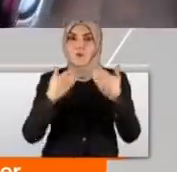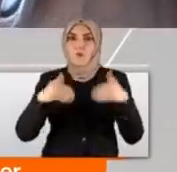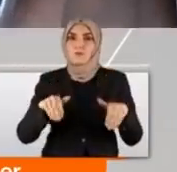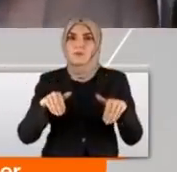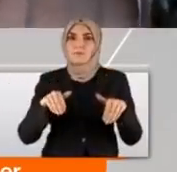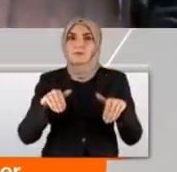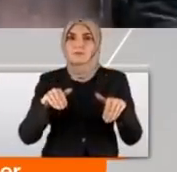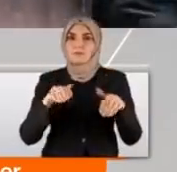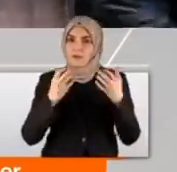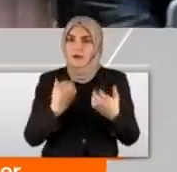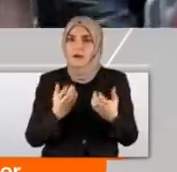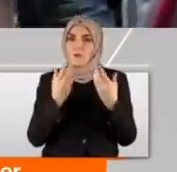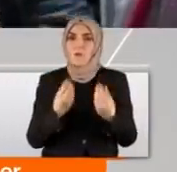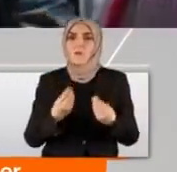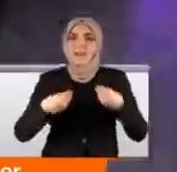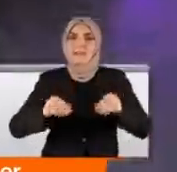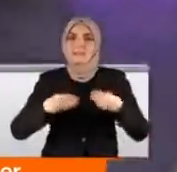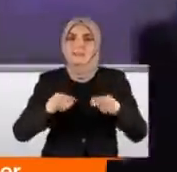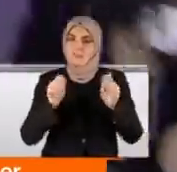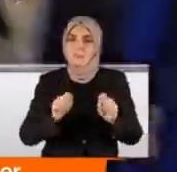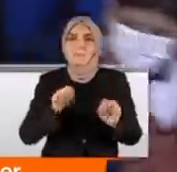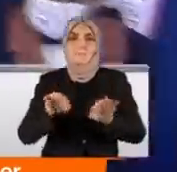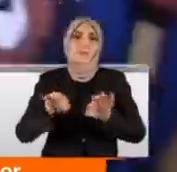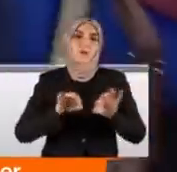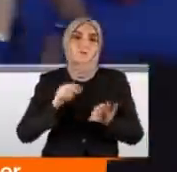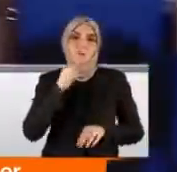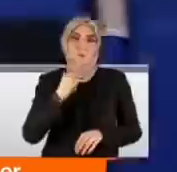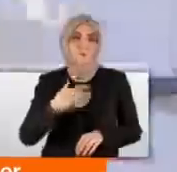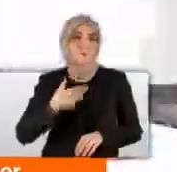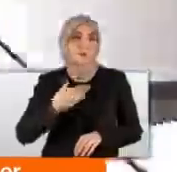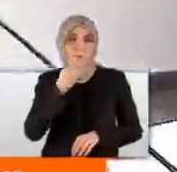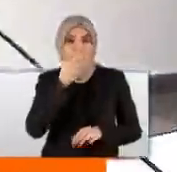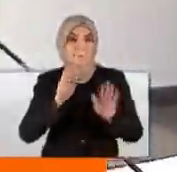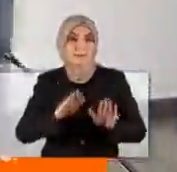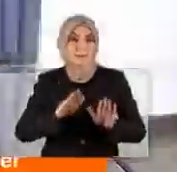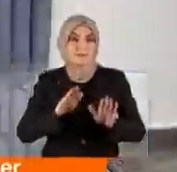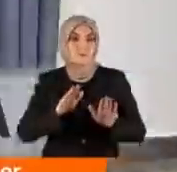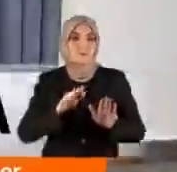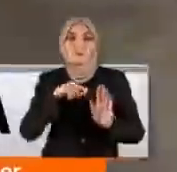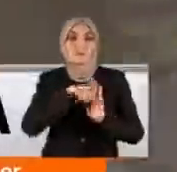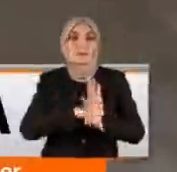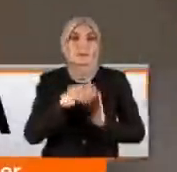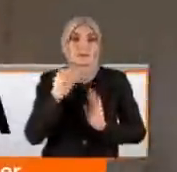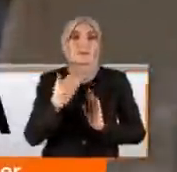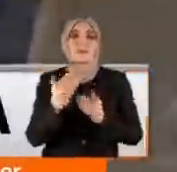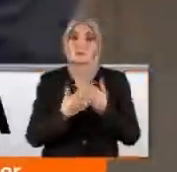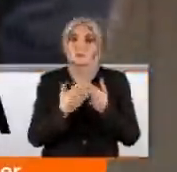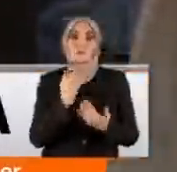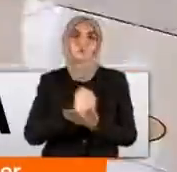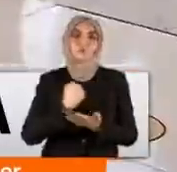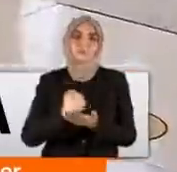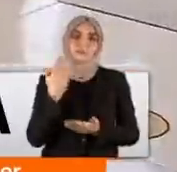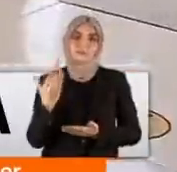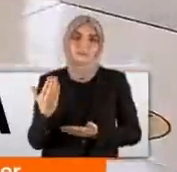ölçüde gevşetmeyi planlıyoruz. Merakla beklenen maddelerden biri de düğün ve nikah merasimleri. Düğün, nişan ve